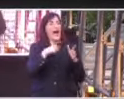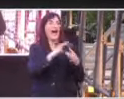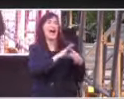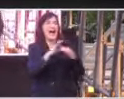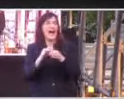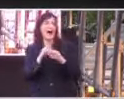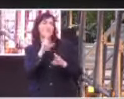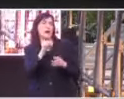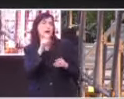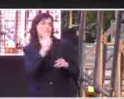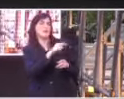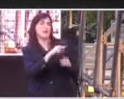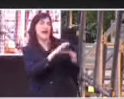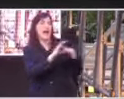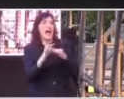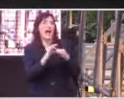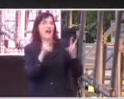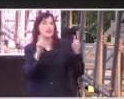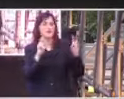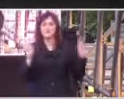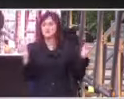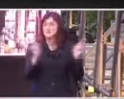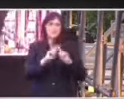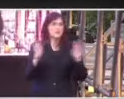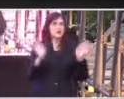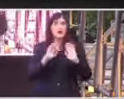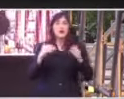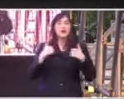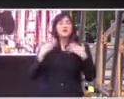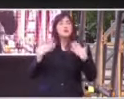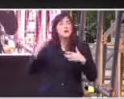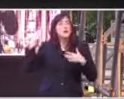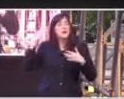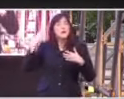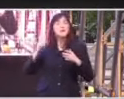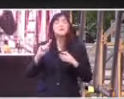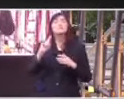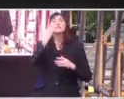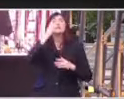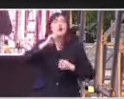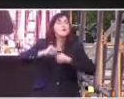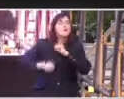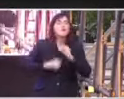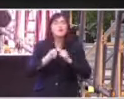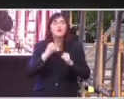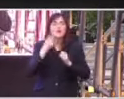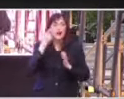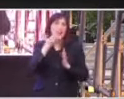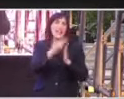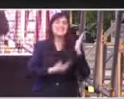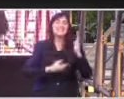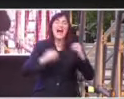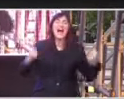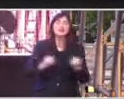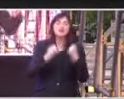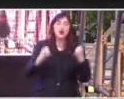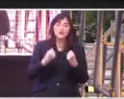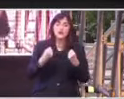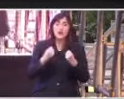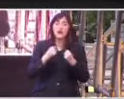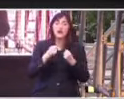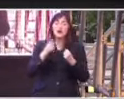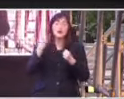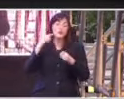prima della pandemia la prima iniziativa che ha fatto azione è stata sulla sanità e lo riconosco a chi in Italia Viva